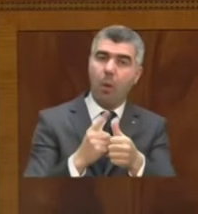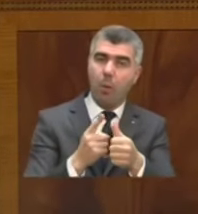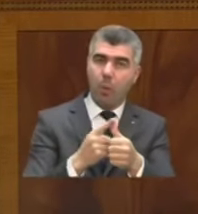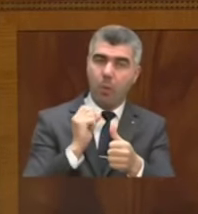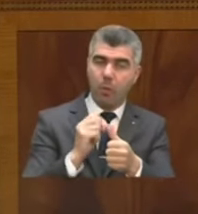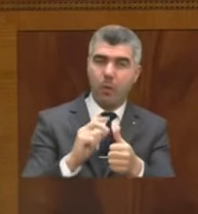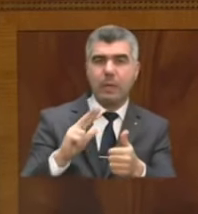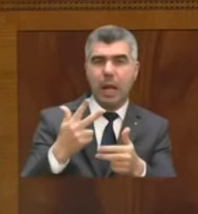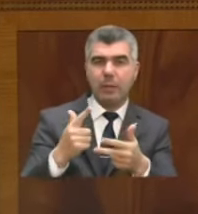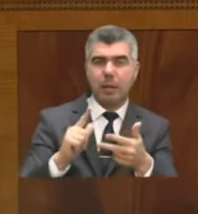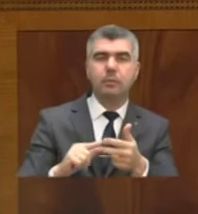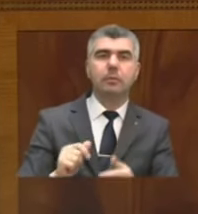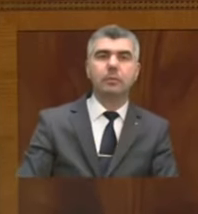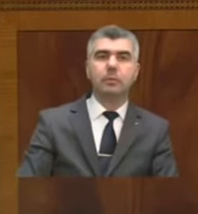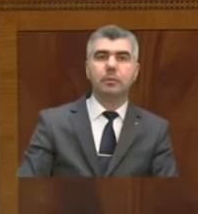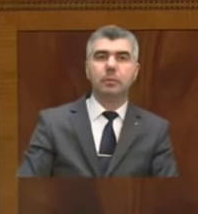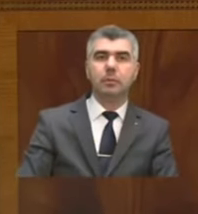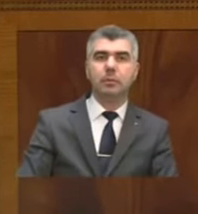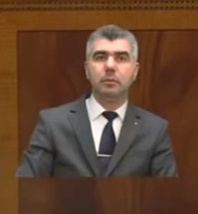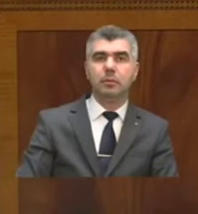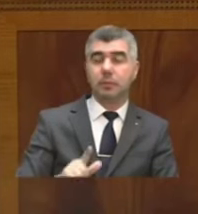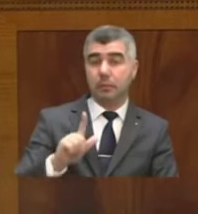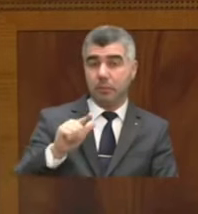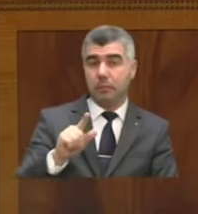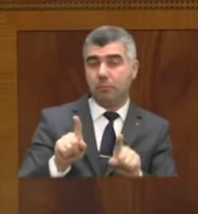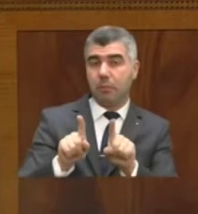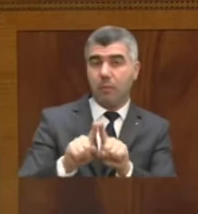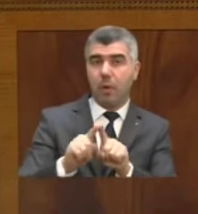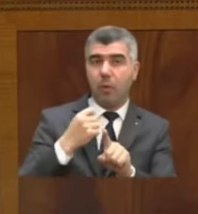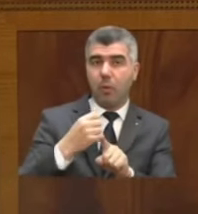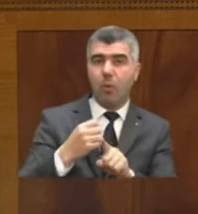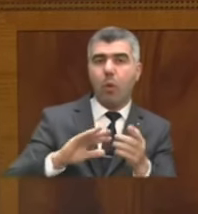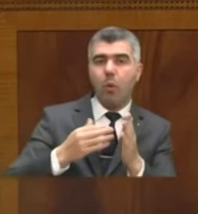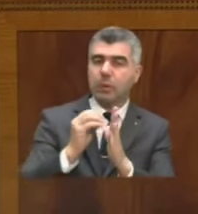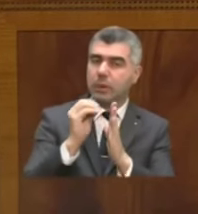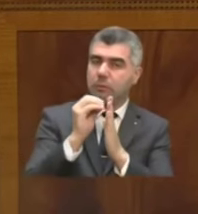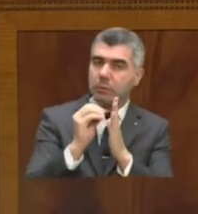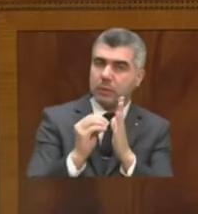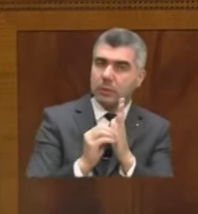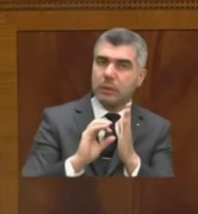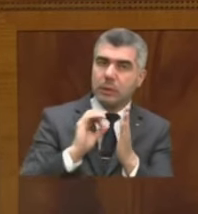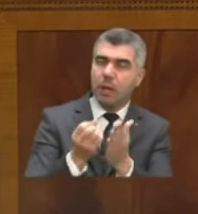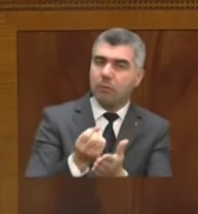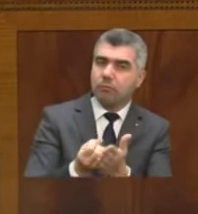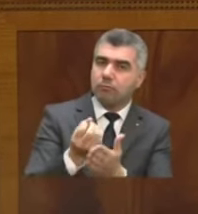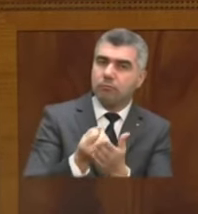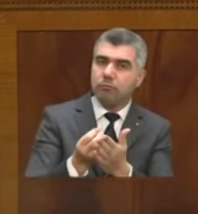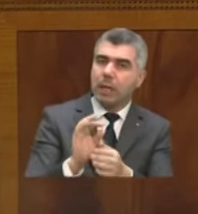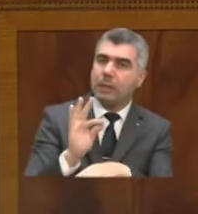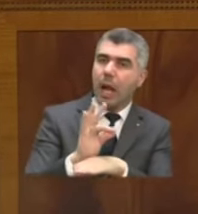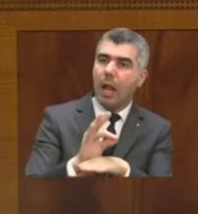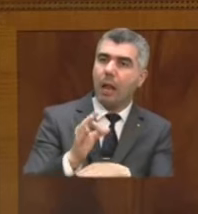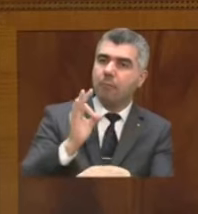ثلاث مبادئ. المبدأ الأول هو التركيز على المضامين والكفايات والتعلمات